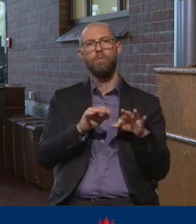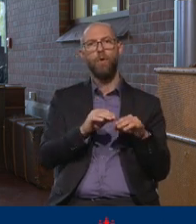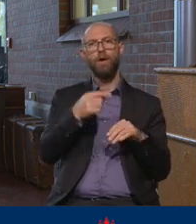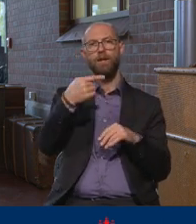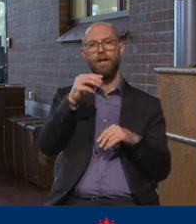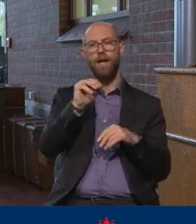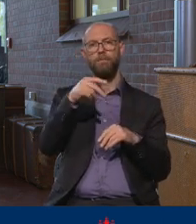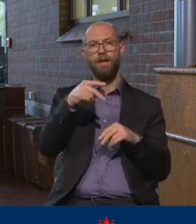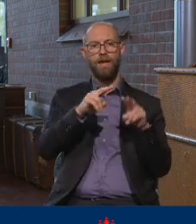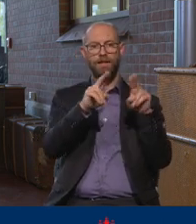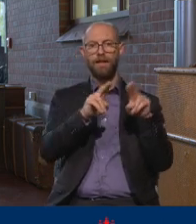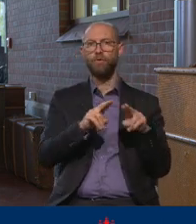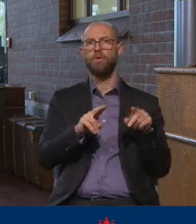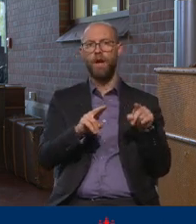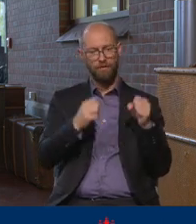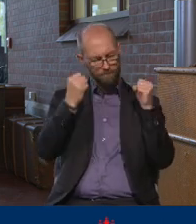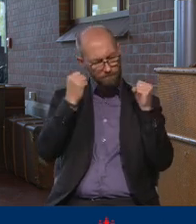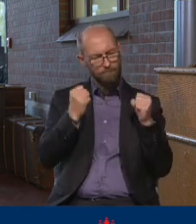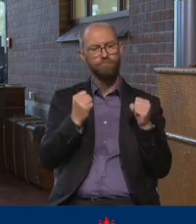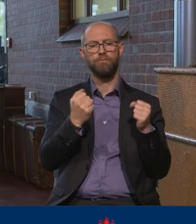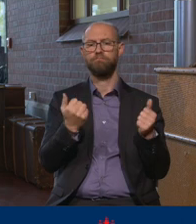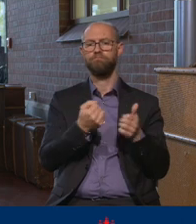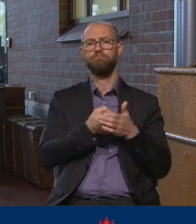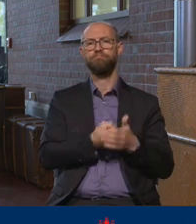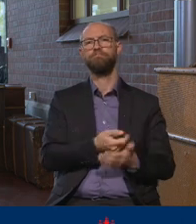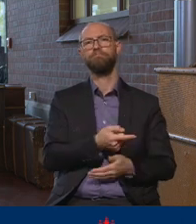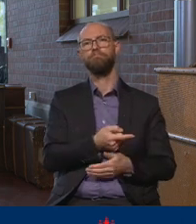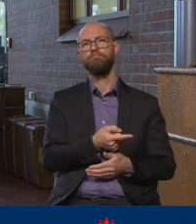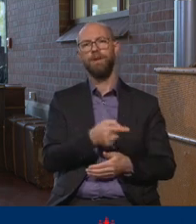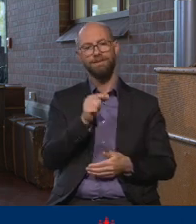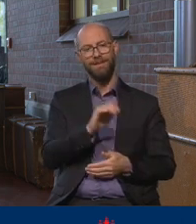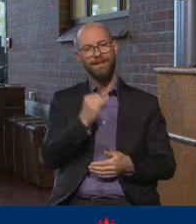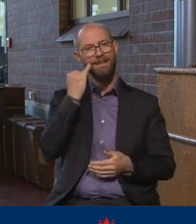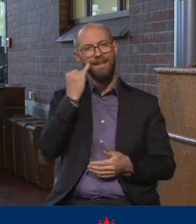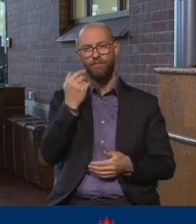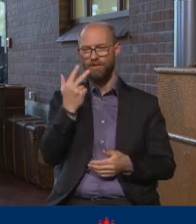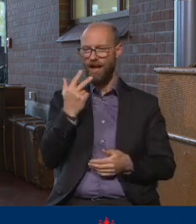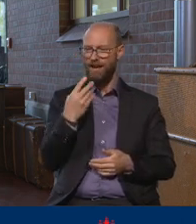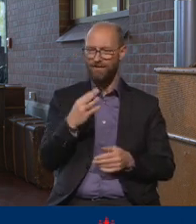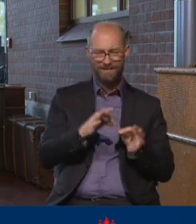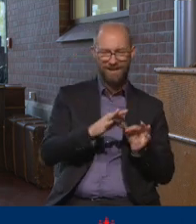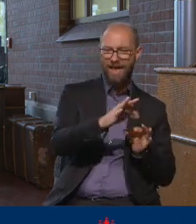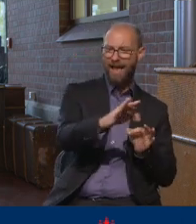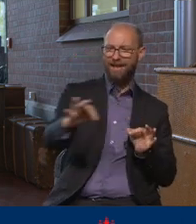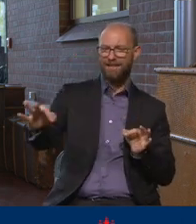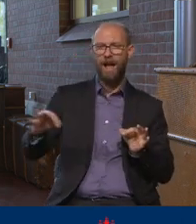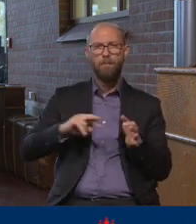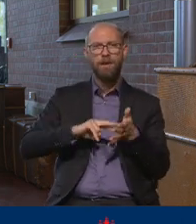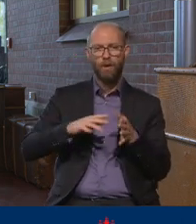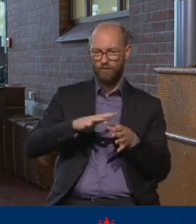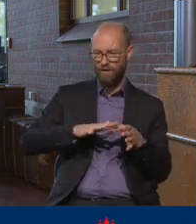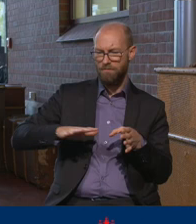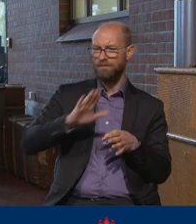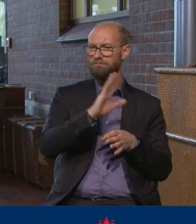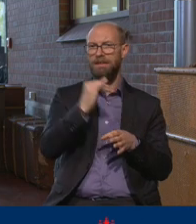am meisten überzeugt dessen ideen für das 43 hektar große planungsgebiet werden heute